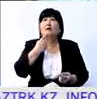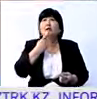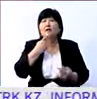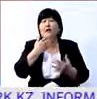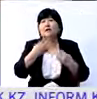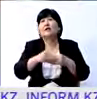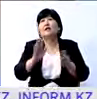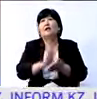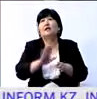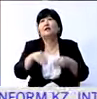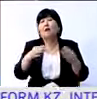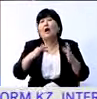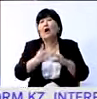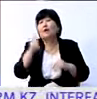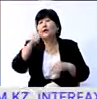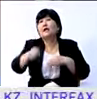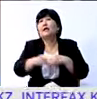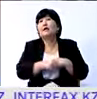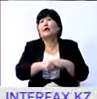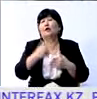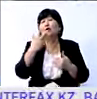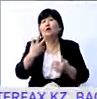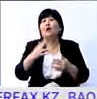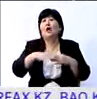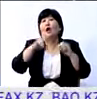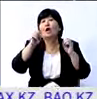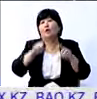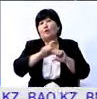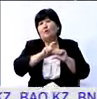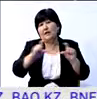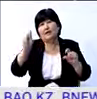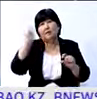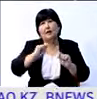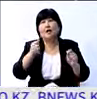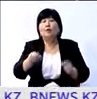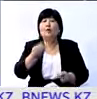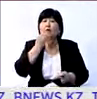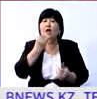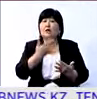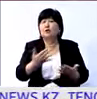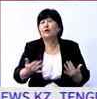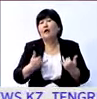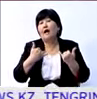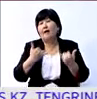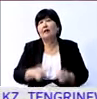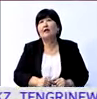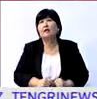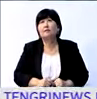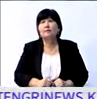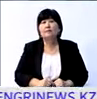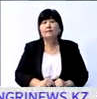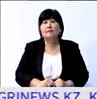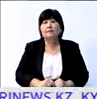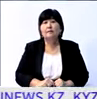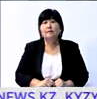тегін берілуде. Ауданда жыл аяғына дейін 3 әлеуметтік дүкен ашылады. Оның екеуі азық-түлікке арналған. Тажмұрат Әлжанов, Қанат